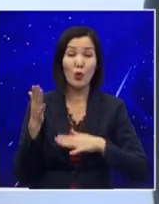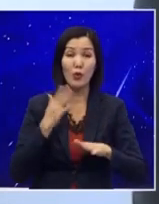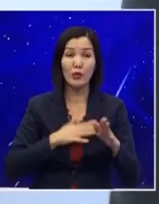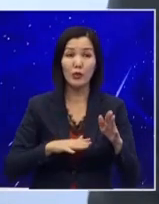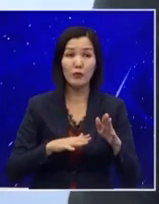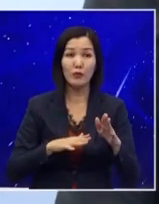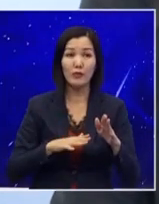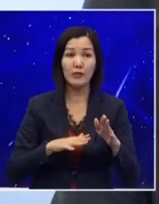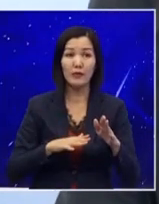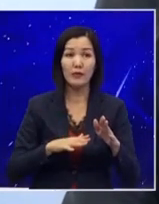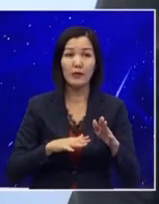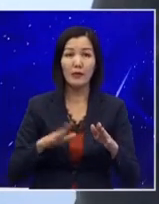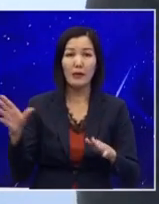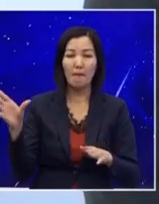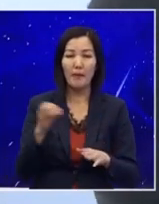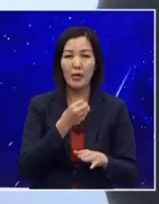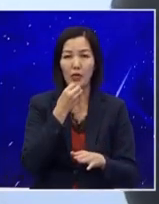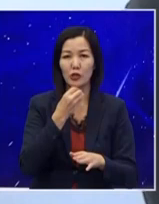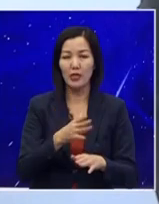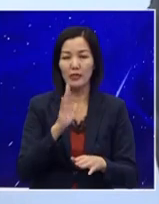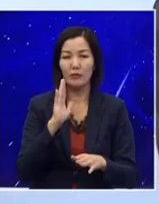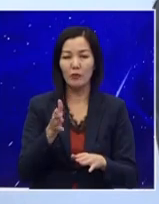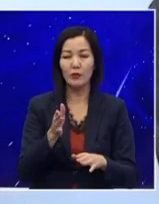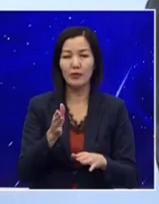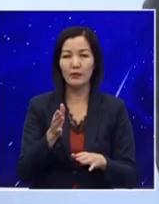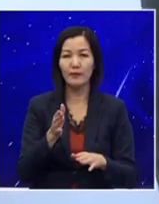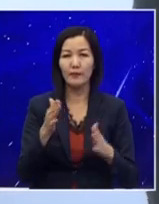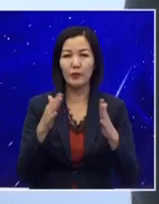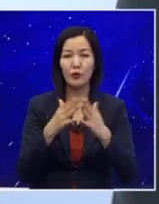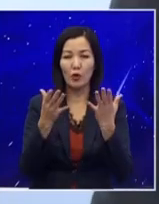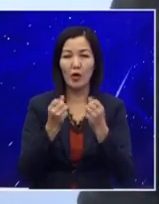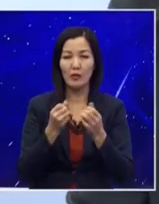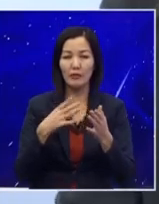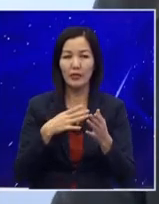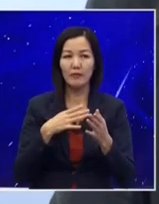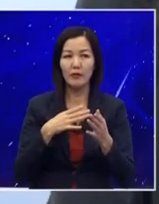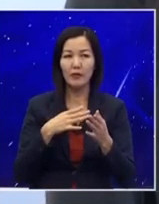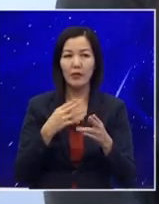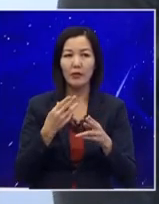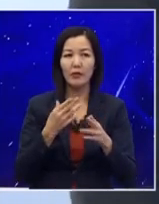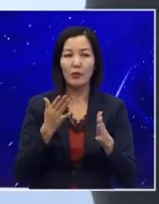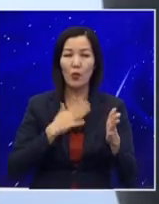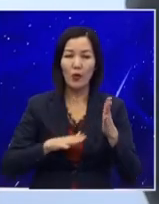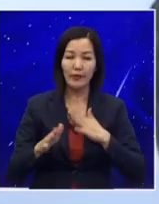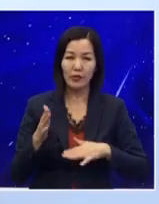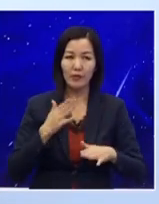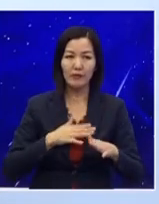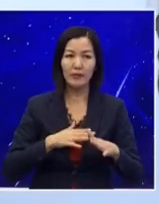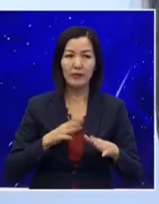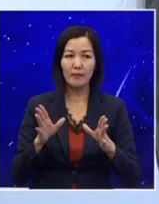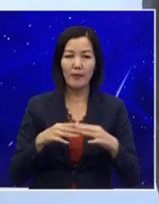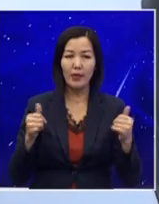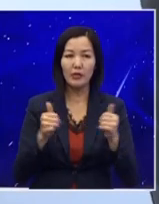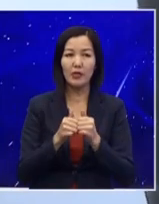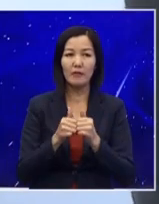Аспанымыз ашық, көңіліміз тоқ, осы паналы, баспаналы болып жатырмыз, соған өте қуаныштымыз,